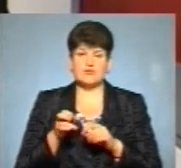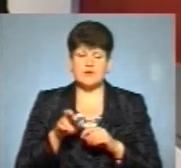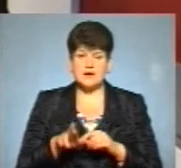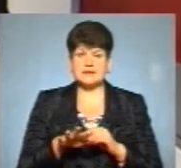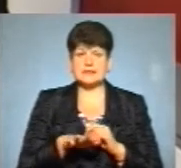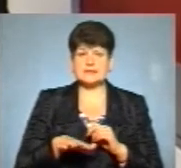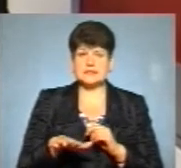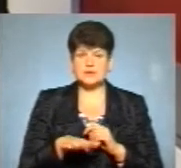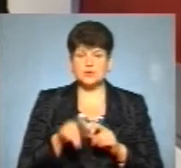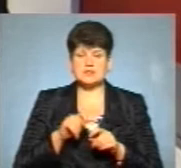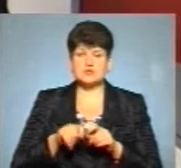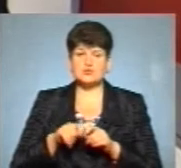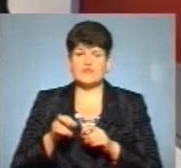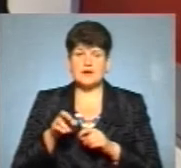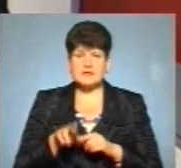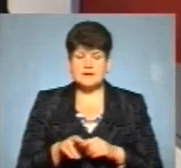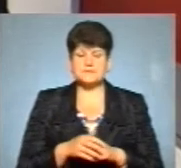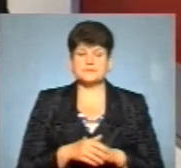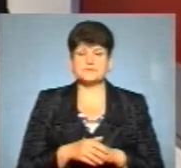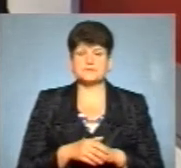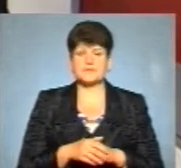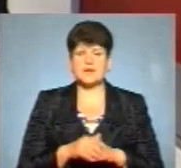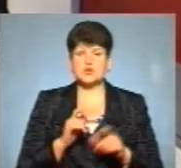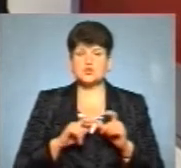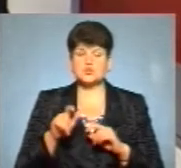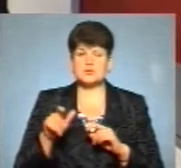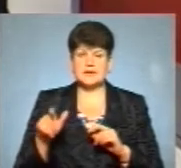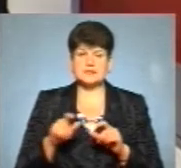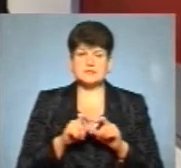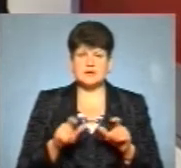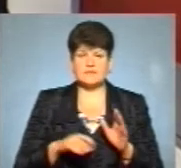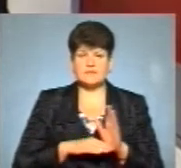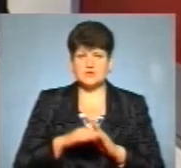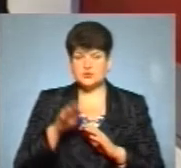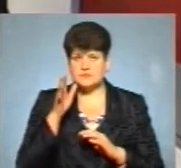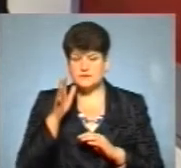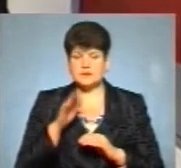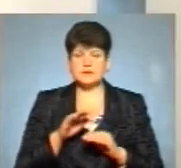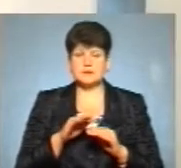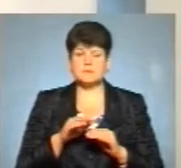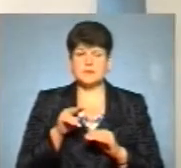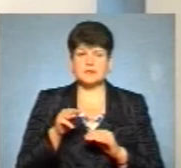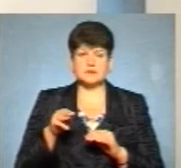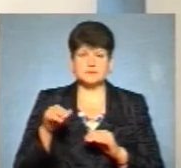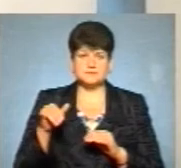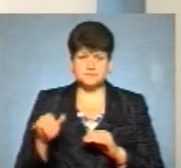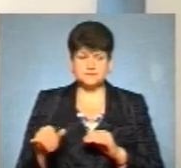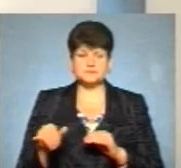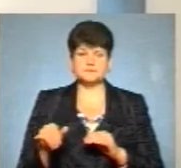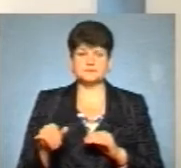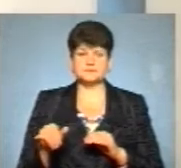території тестування, бо студенти закладів вищої освіти, учні закладів професійно-технічної